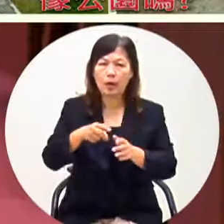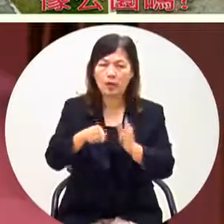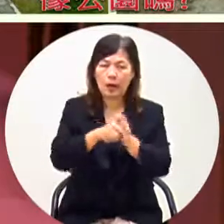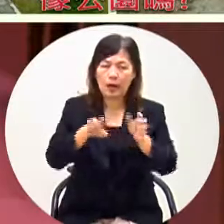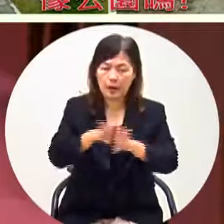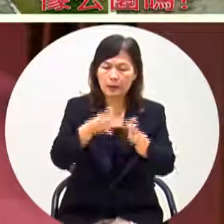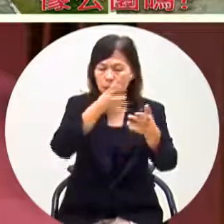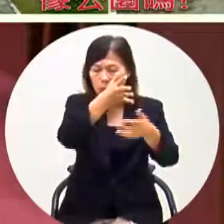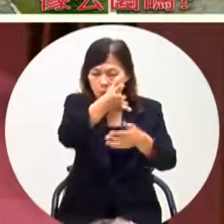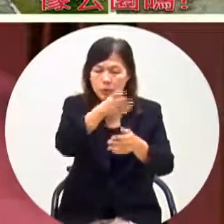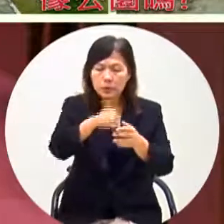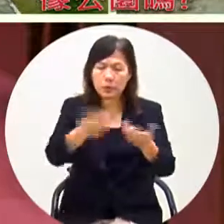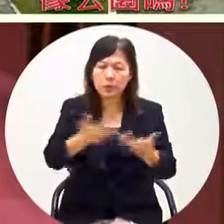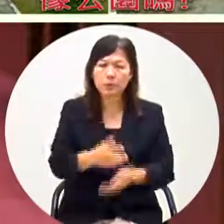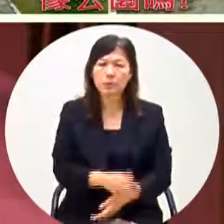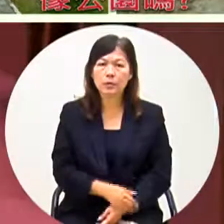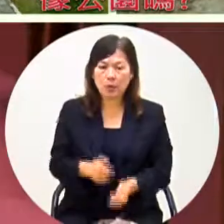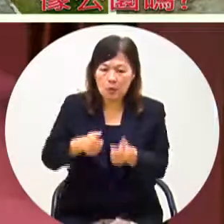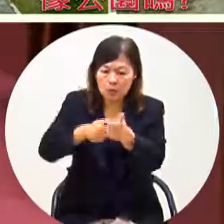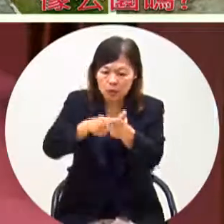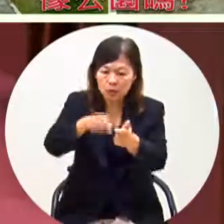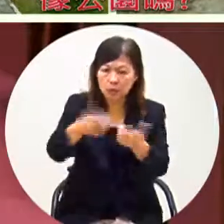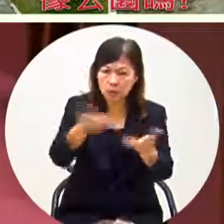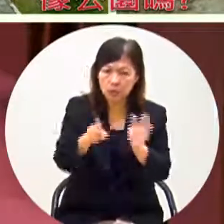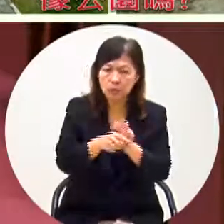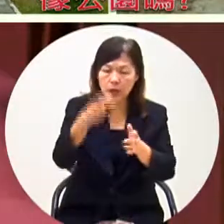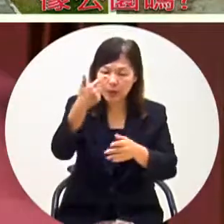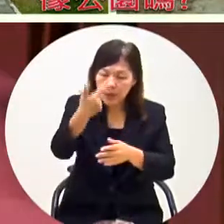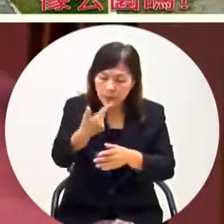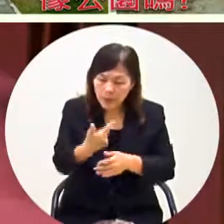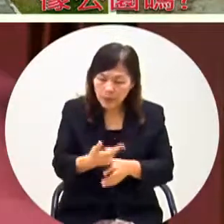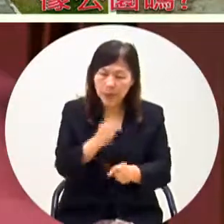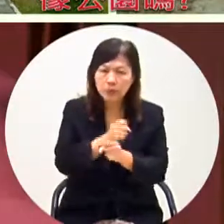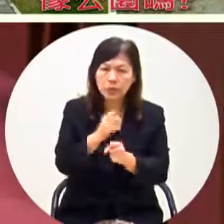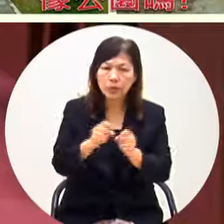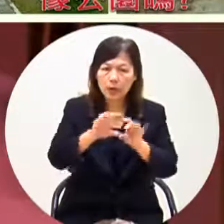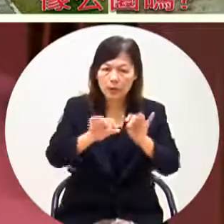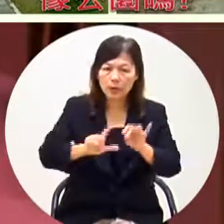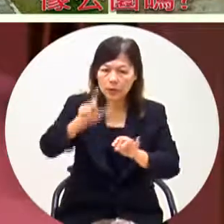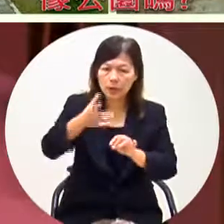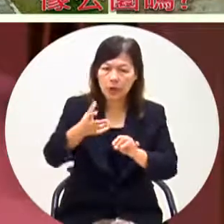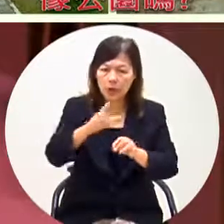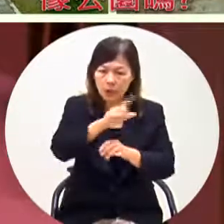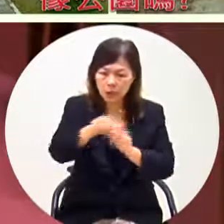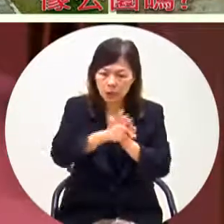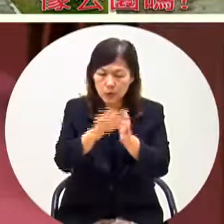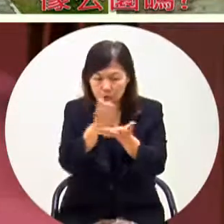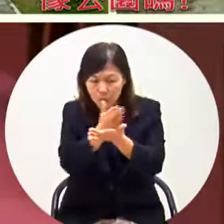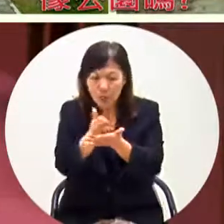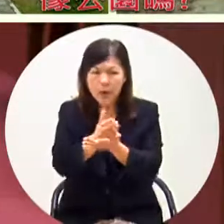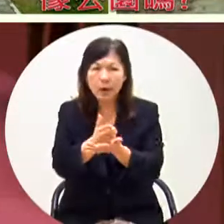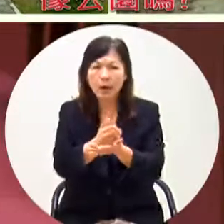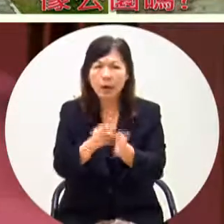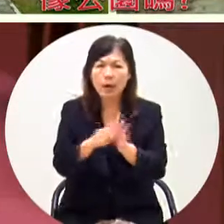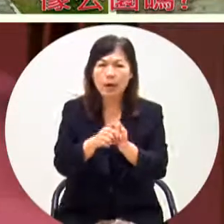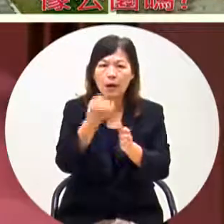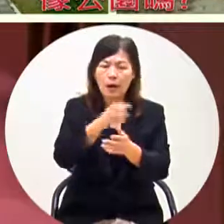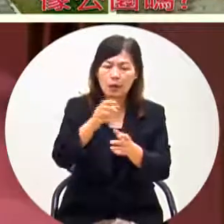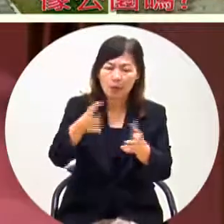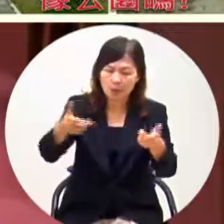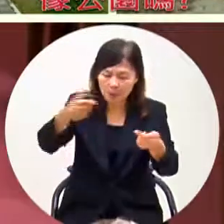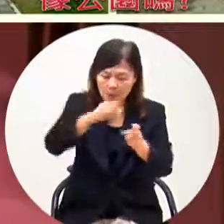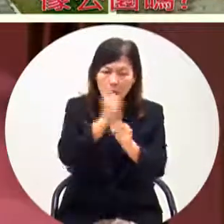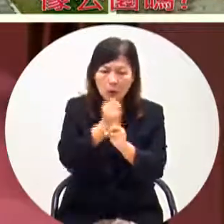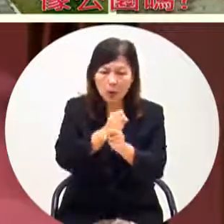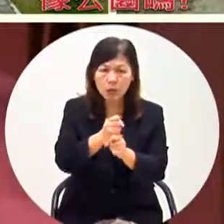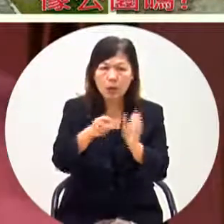结果才开始慢慢进行地上物的查估，包括定桩作业，包括在中山堂开了无